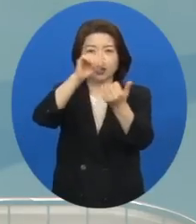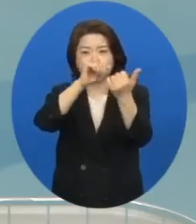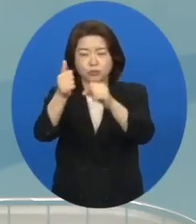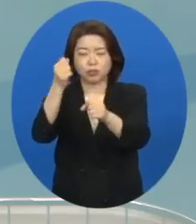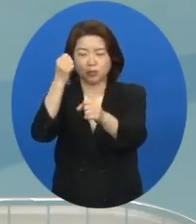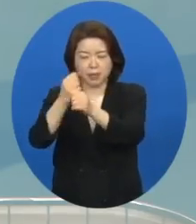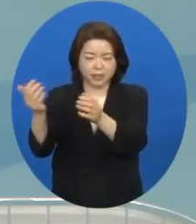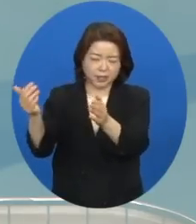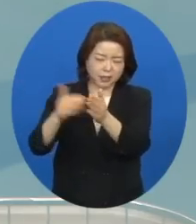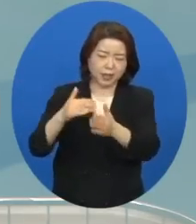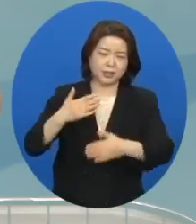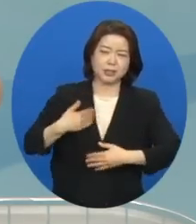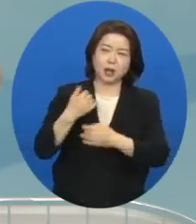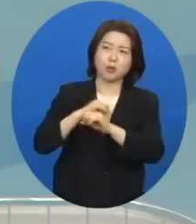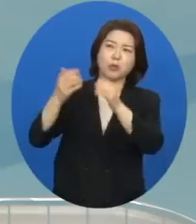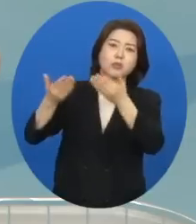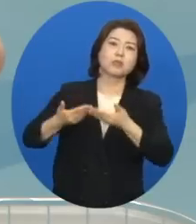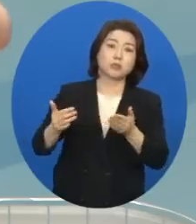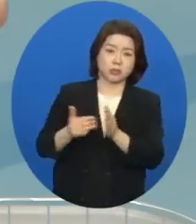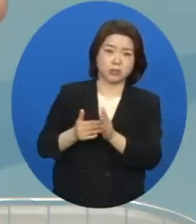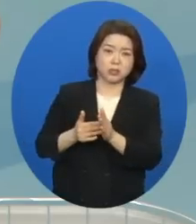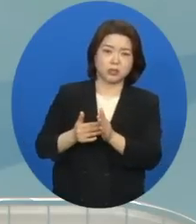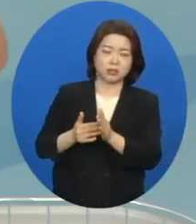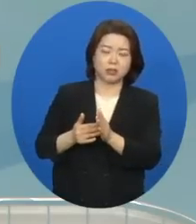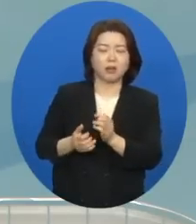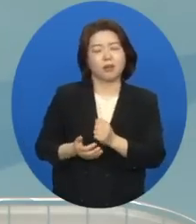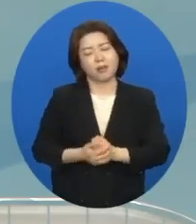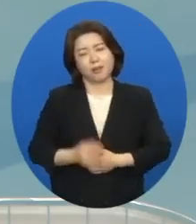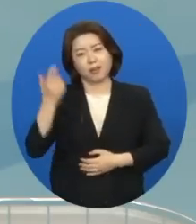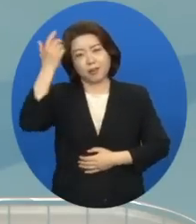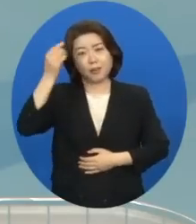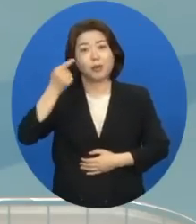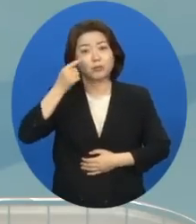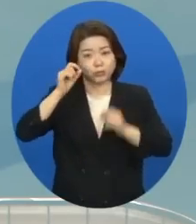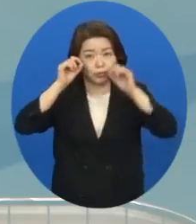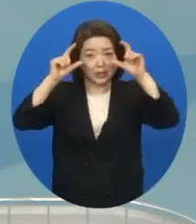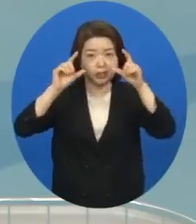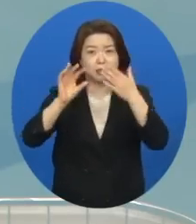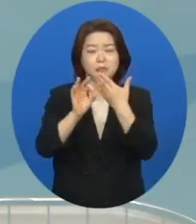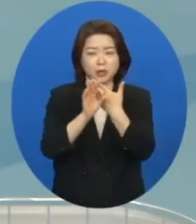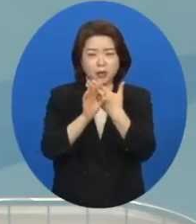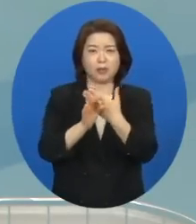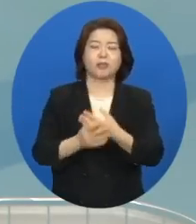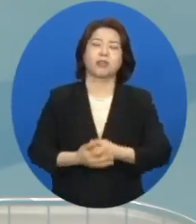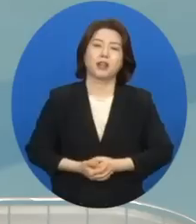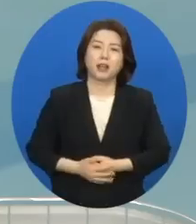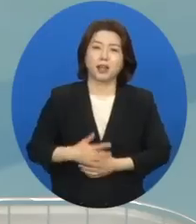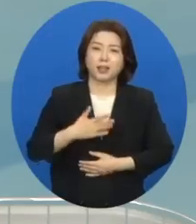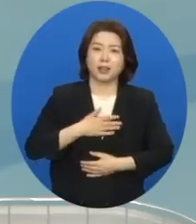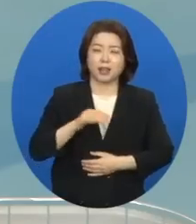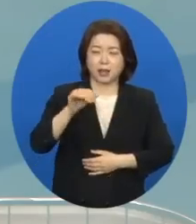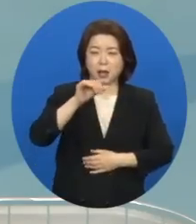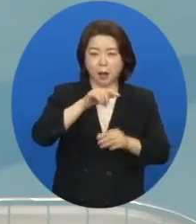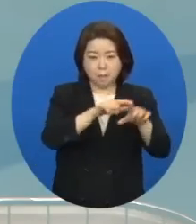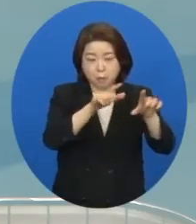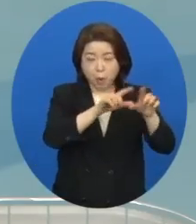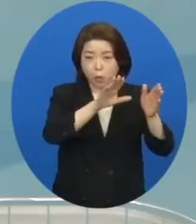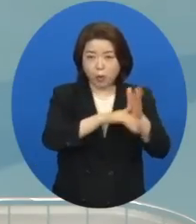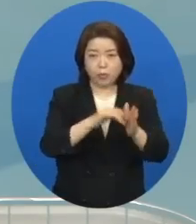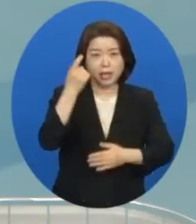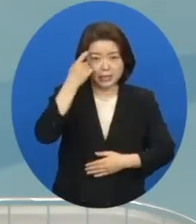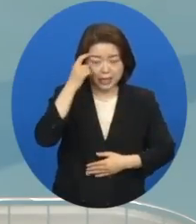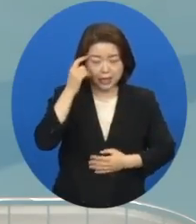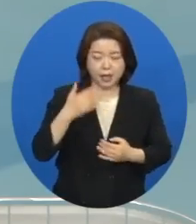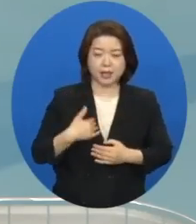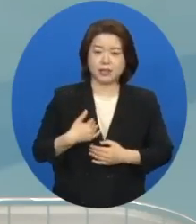용서하셨는데. 여러분, 눈이 뜨이고 나면 내가 평소에 생각하던 거